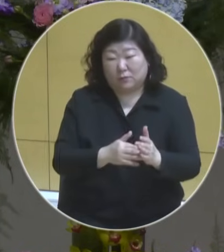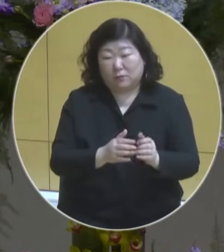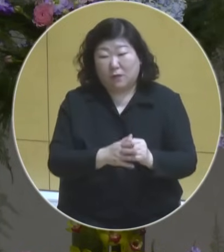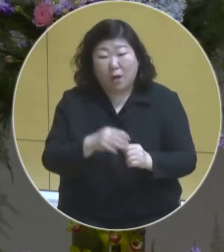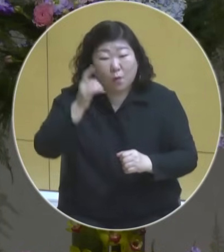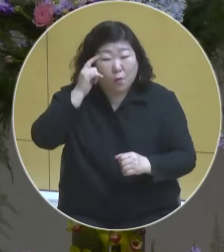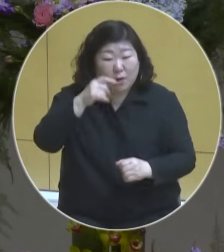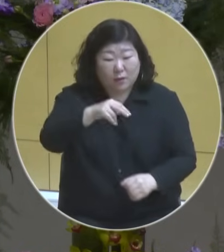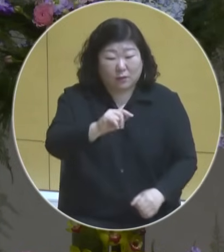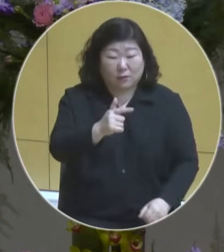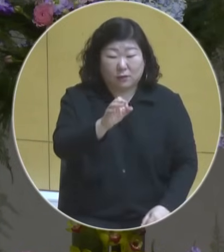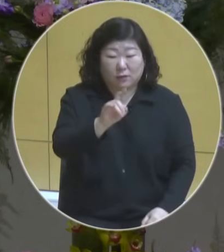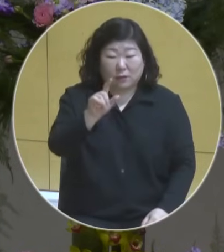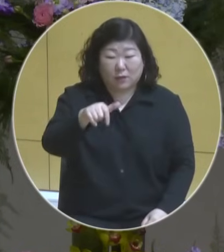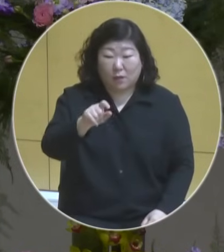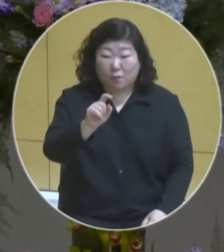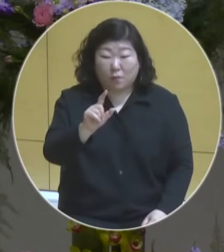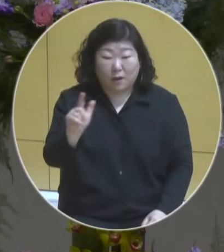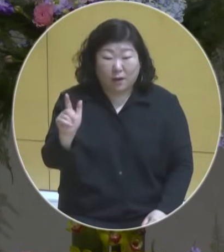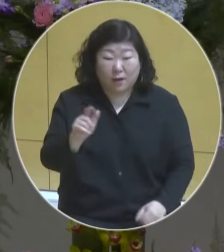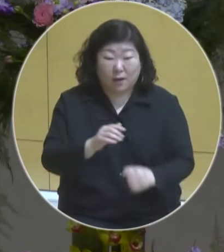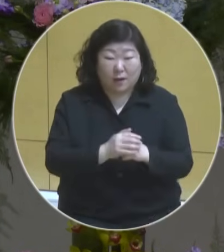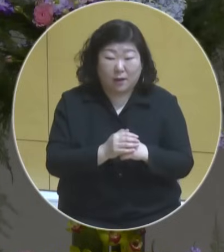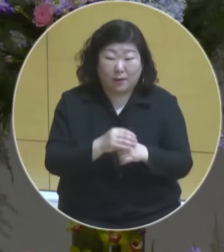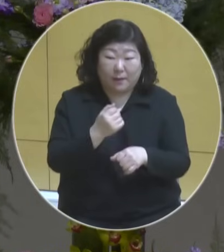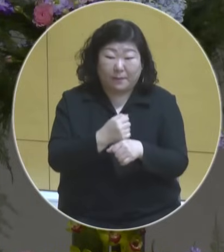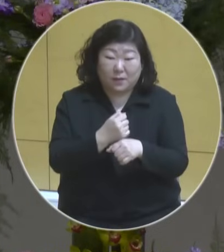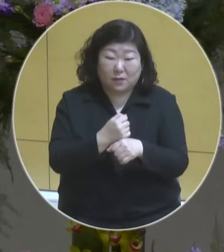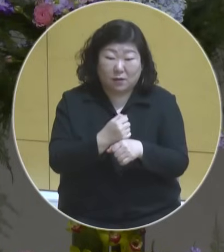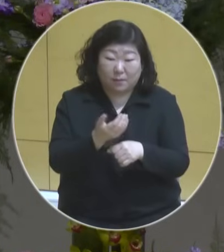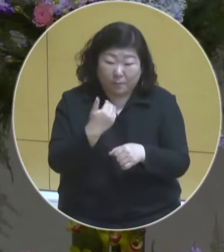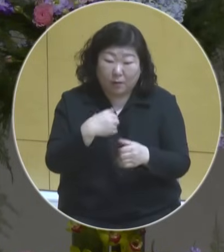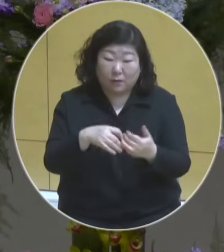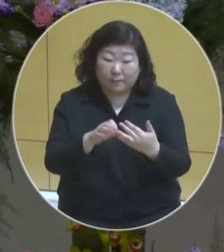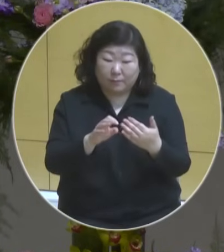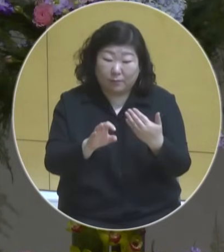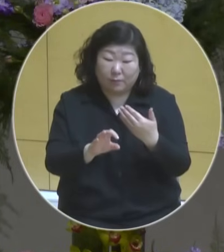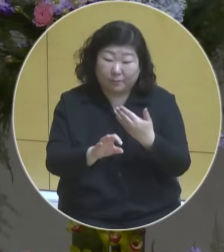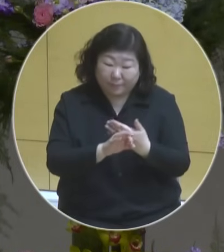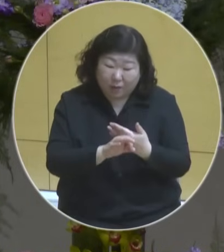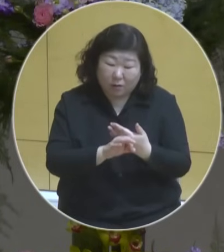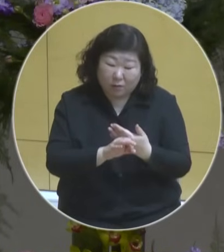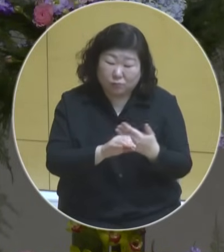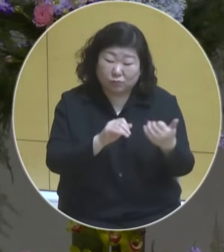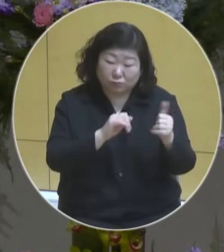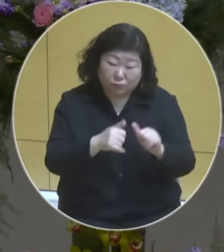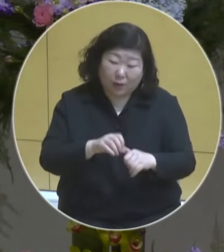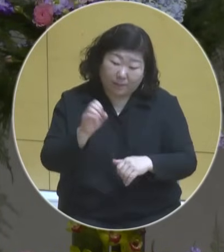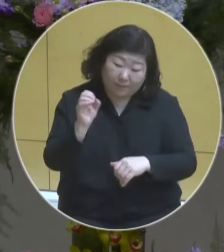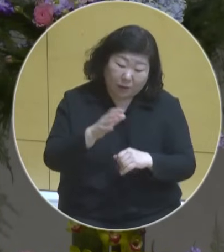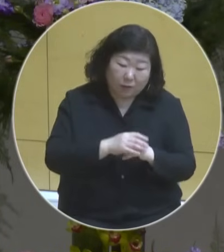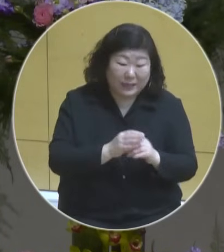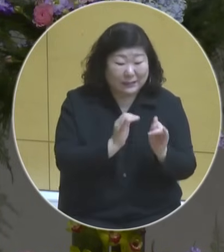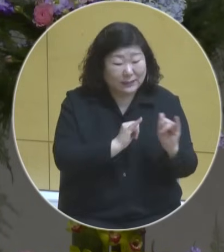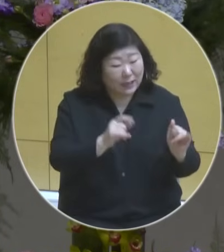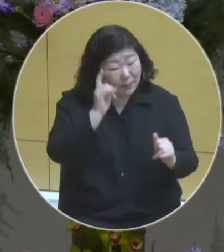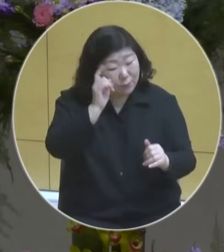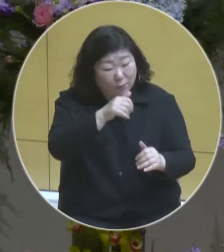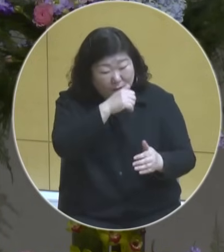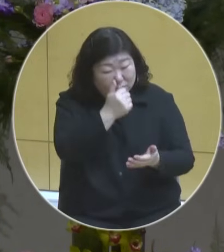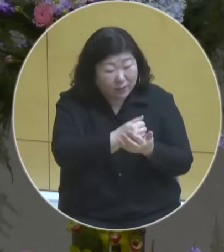선악과는 것을 만들어서 그것을 먹는 날에는 죽게 된다고 말씀하시면서 인간으로 하여금 죄질 걸 아시면서도 왜